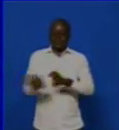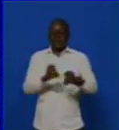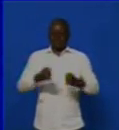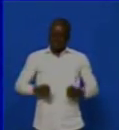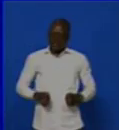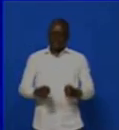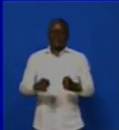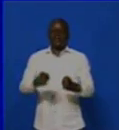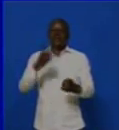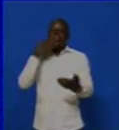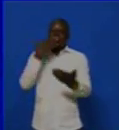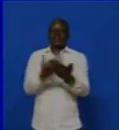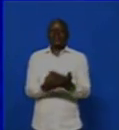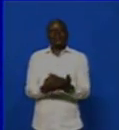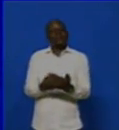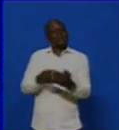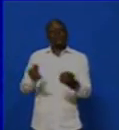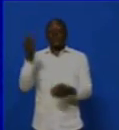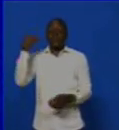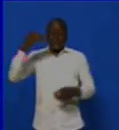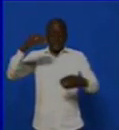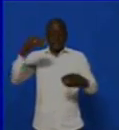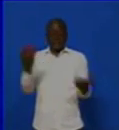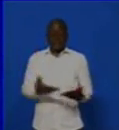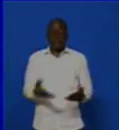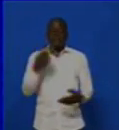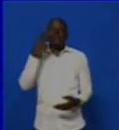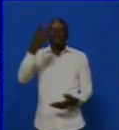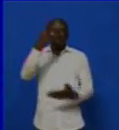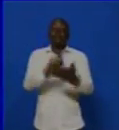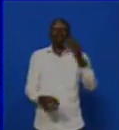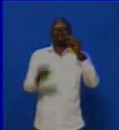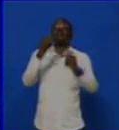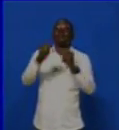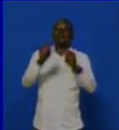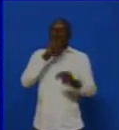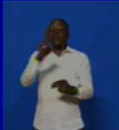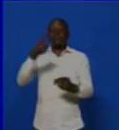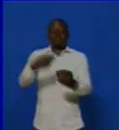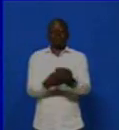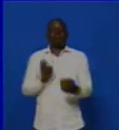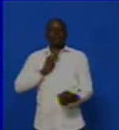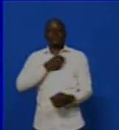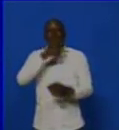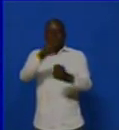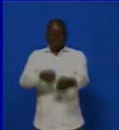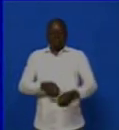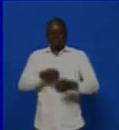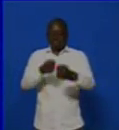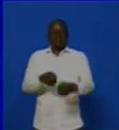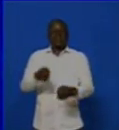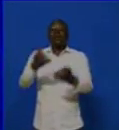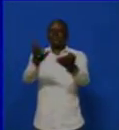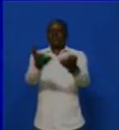bien sûr, à l'aune des exposés qui sont passés ici, on a vu à quel niveau est notre agriculture. Notre agriculture a vraiment besoin